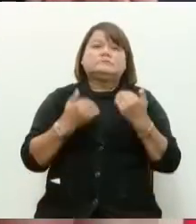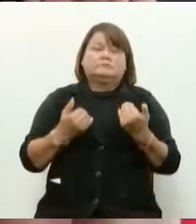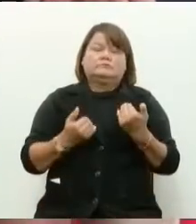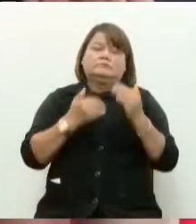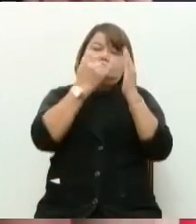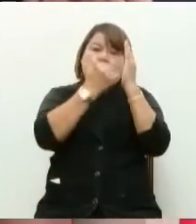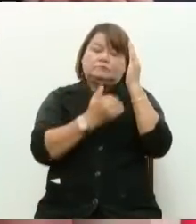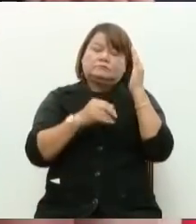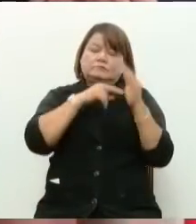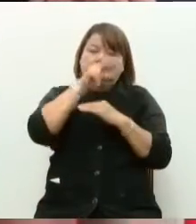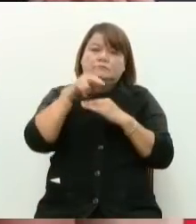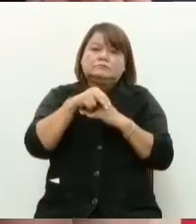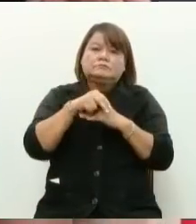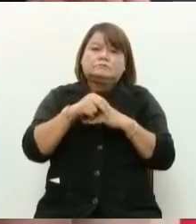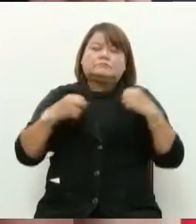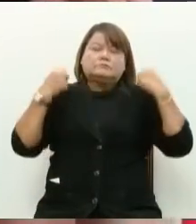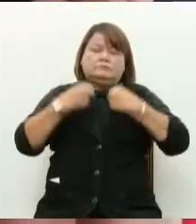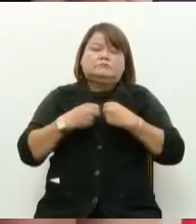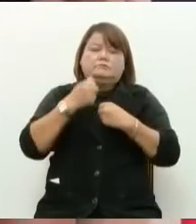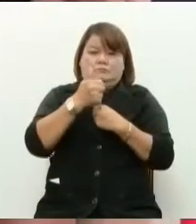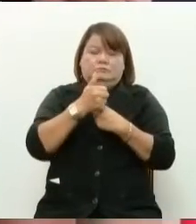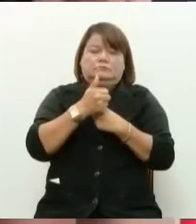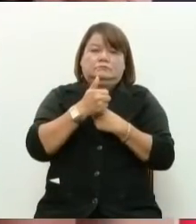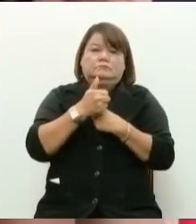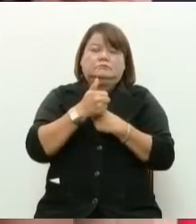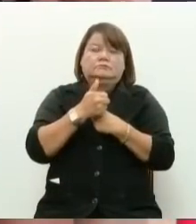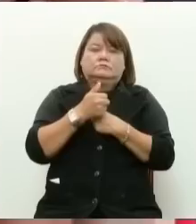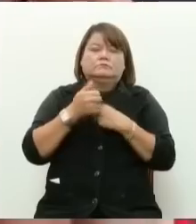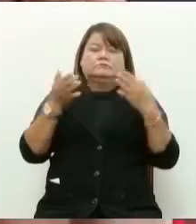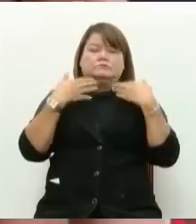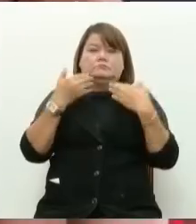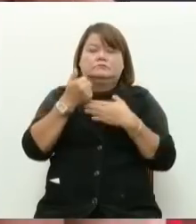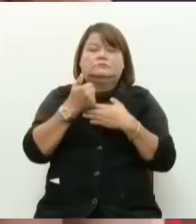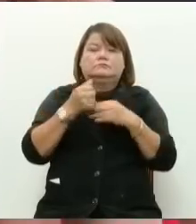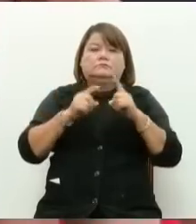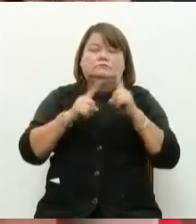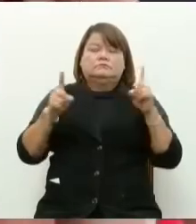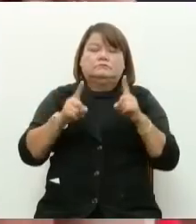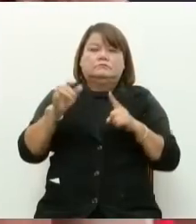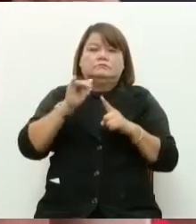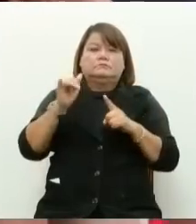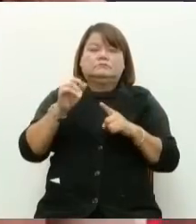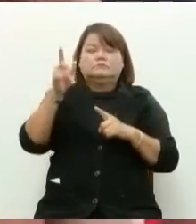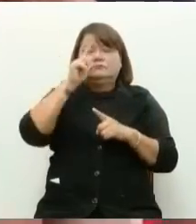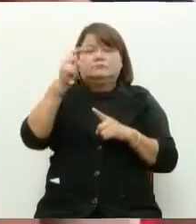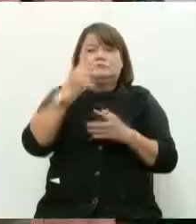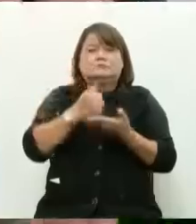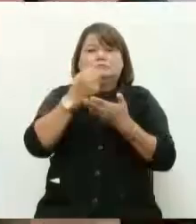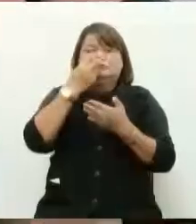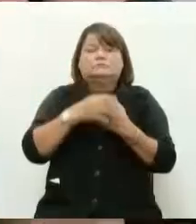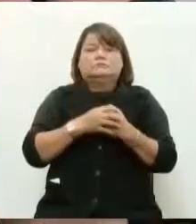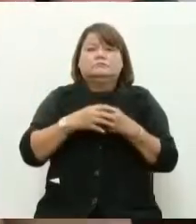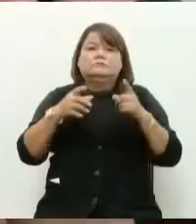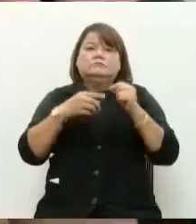อนการดูแลก็คือใส่เสื้อผ้าเองได้บ้างผิดบ้างอาบน้ำเองได้บ้างแต่ก็ยังให้คุณตาช่วยดูแลอยู ่แ